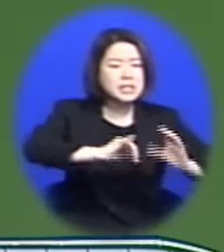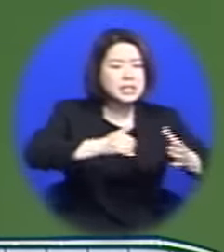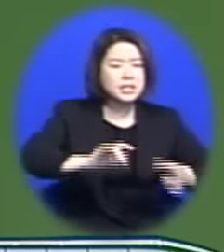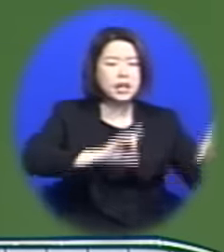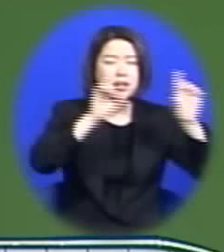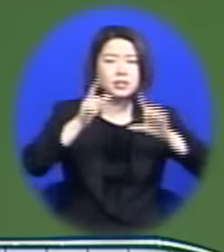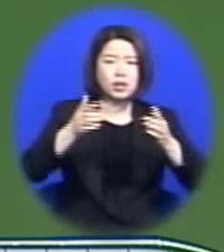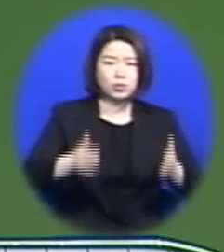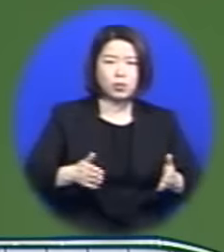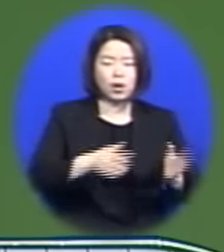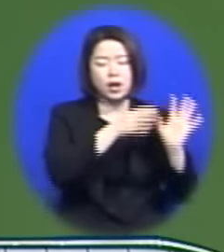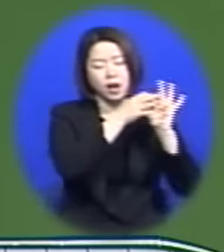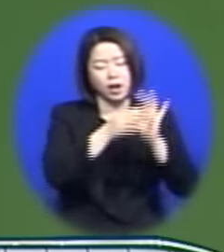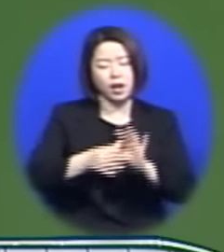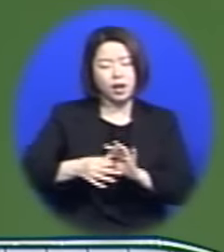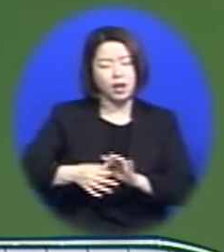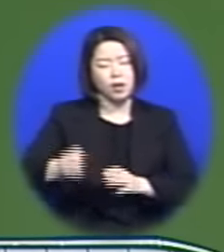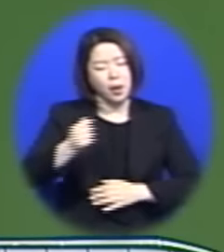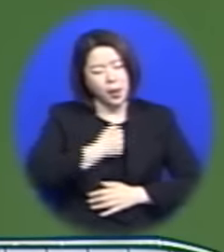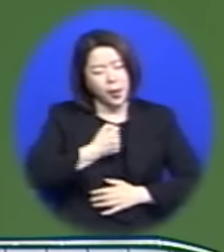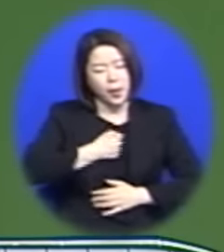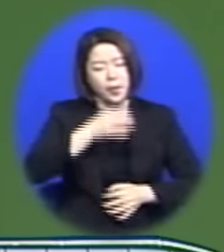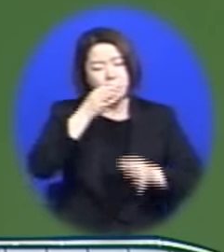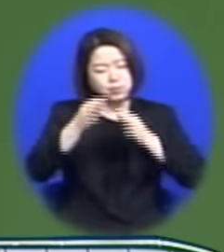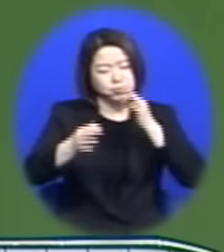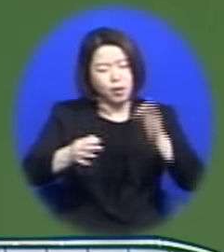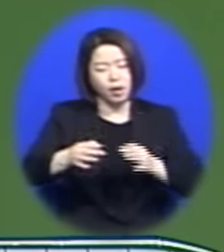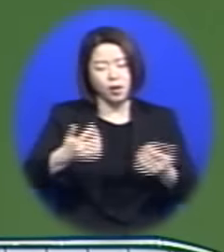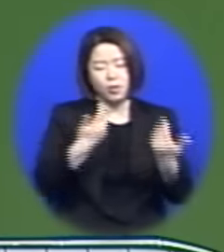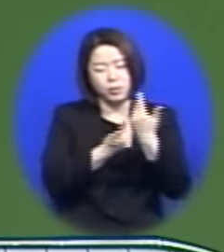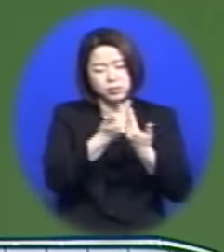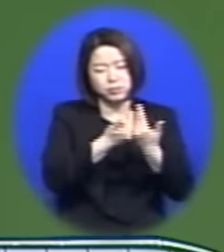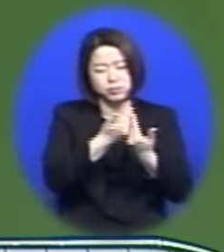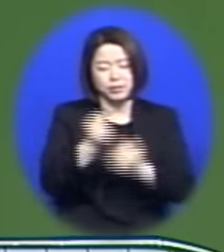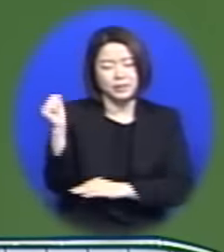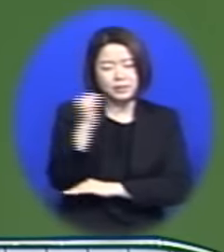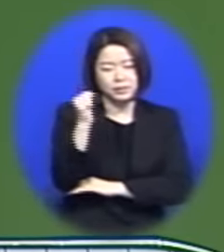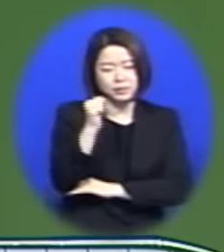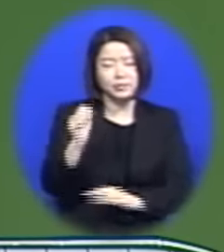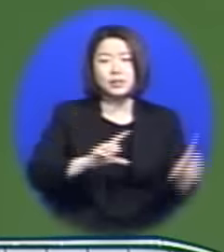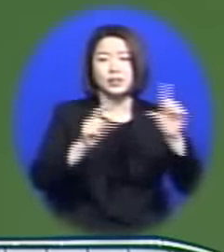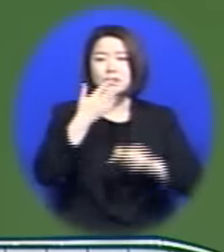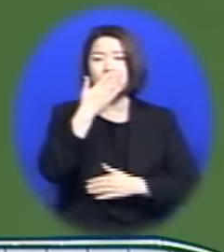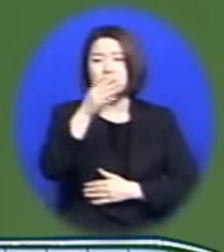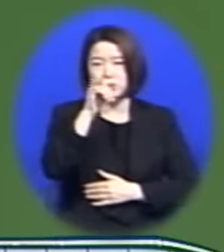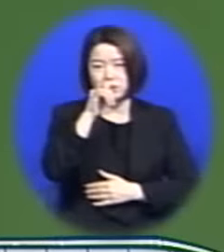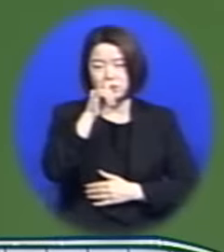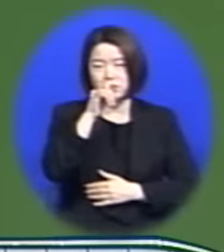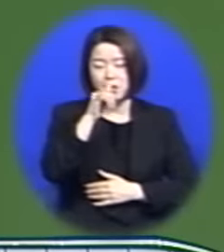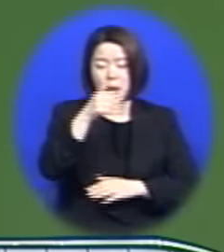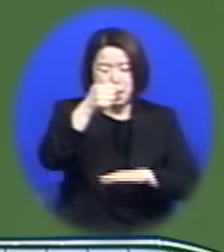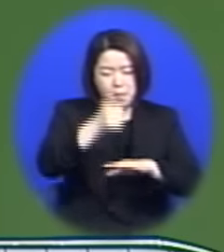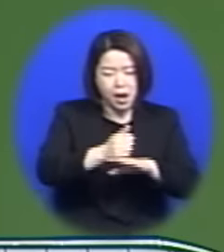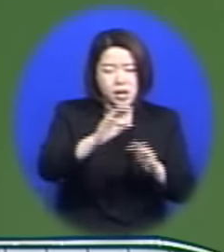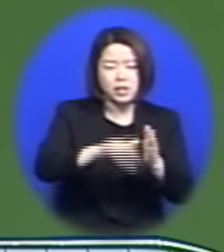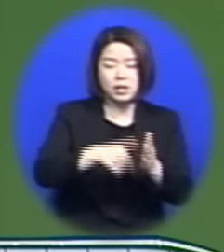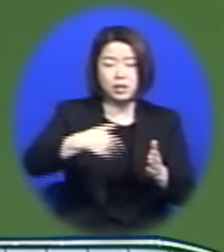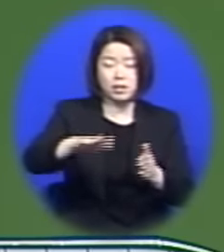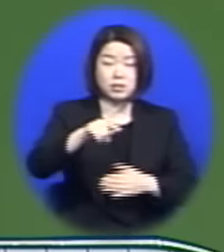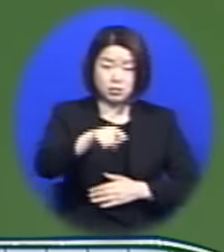내내 탄식하고 갈등하고 흔들리고 살 수밖에 없어요 마지막 때에 가서야 그걸